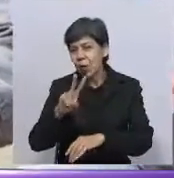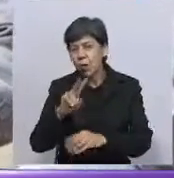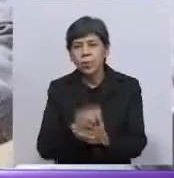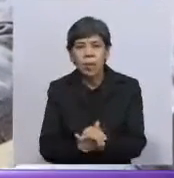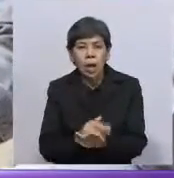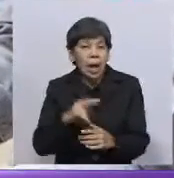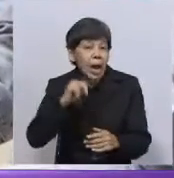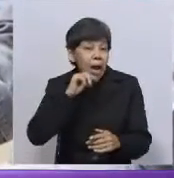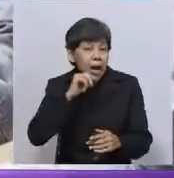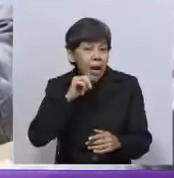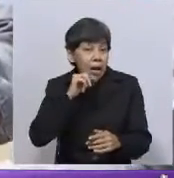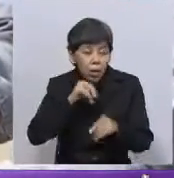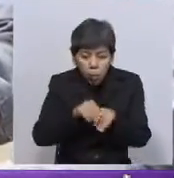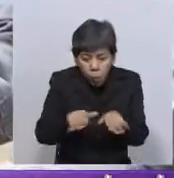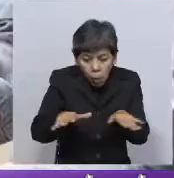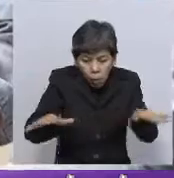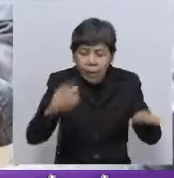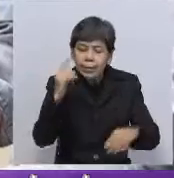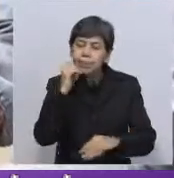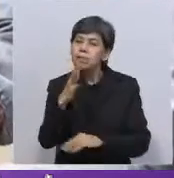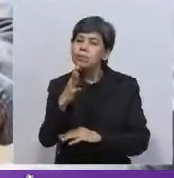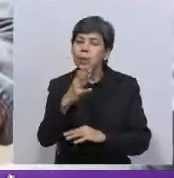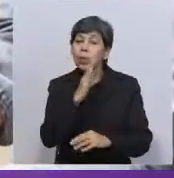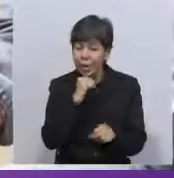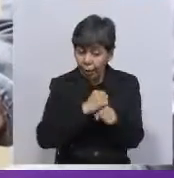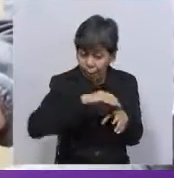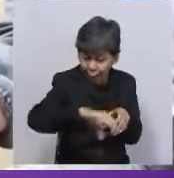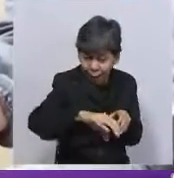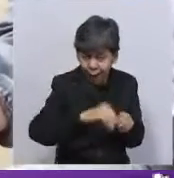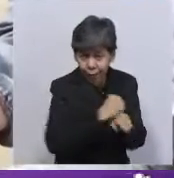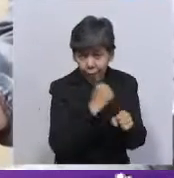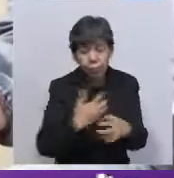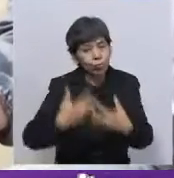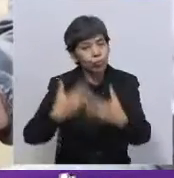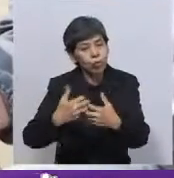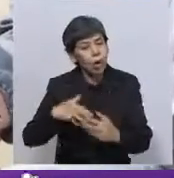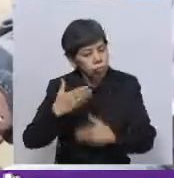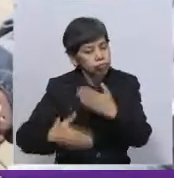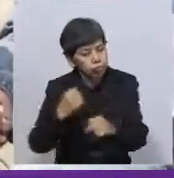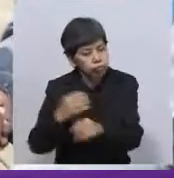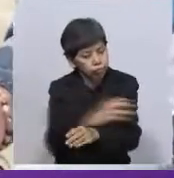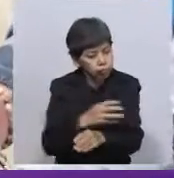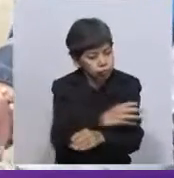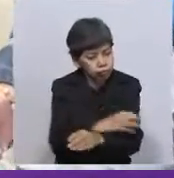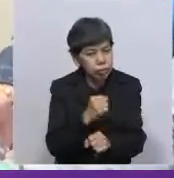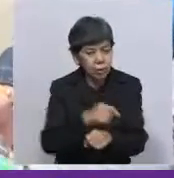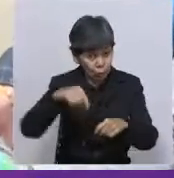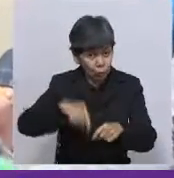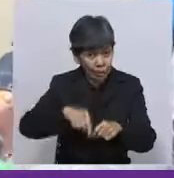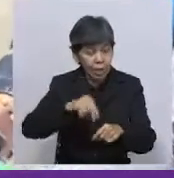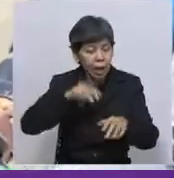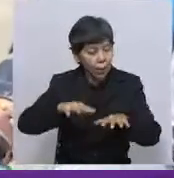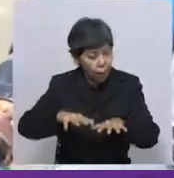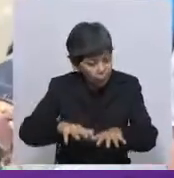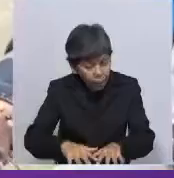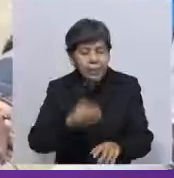ก็จะไม่ขยายวงกว้างออกไปแต่ถ้าเราปิดได้ปุ๊บเนี่ยเครื่องสูบน้ำพวกนี้จะเดินหน้าต่อไปจนกระทั่งบริเวณนี้ต้องน้ำลดลง